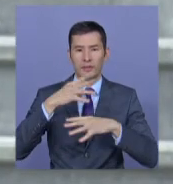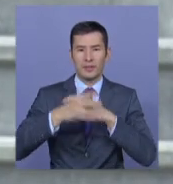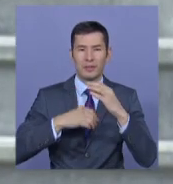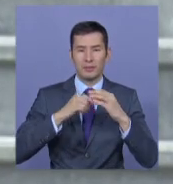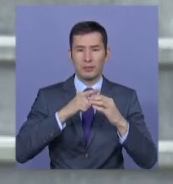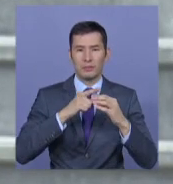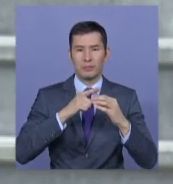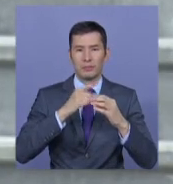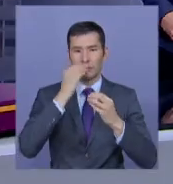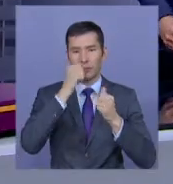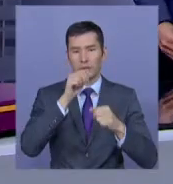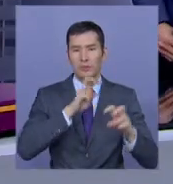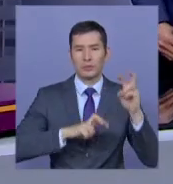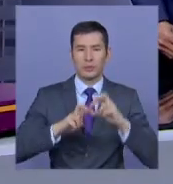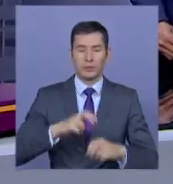жариялаған.